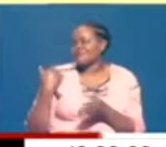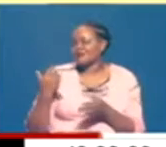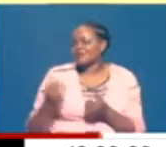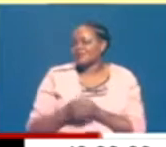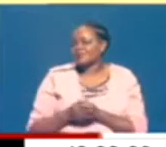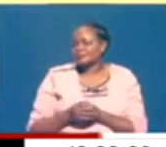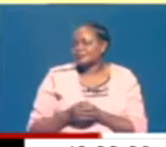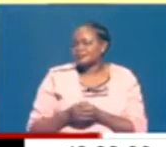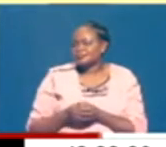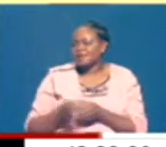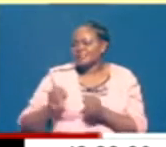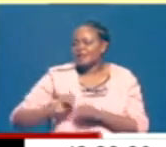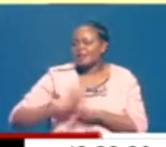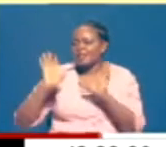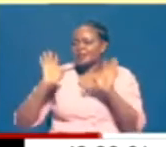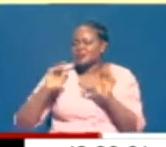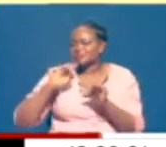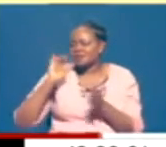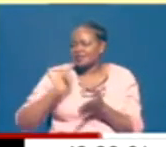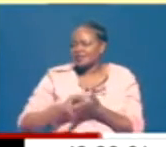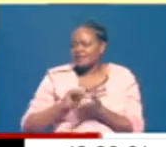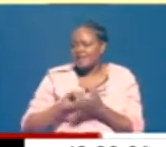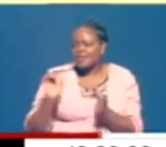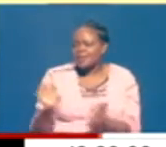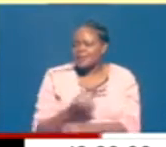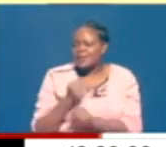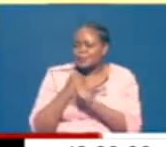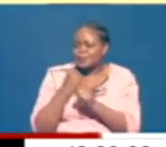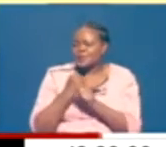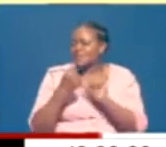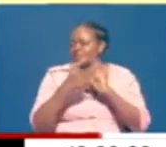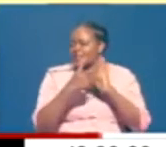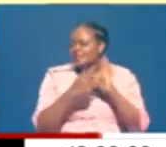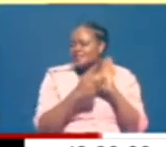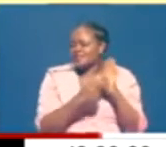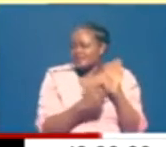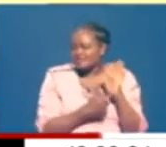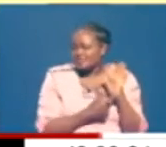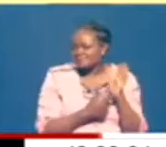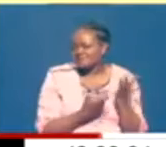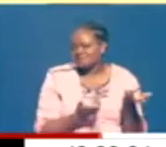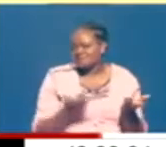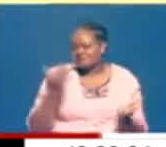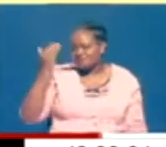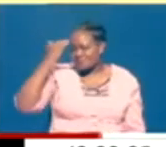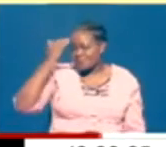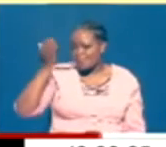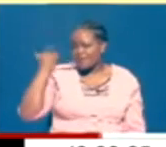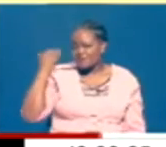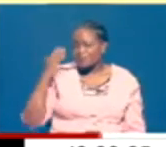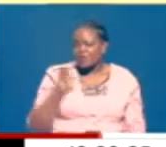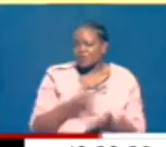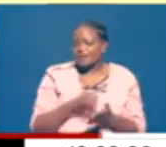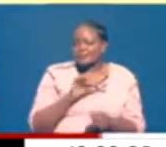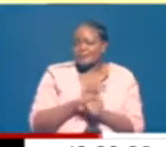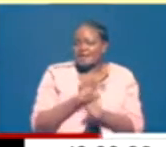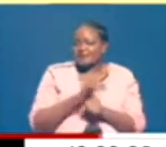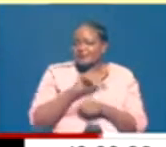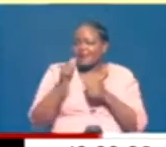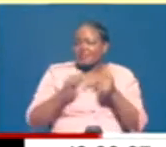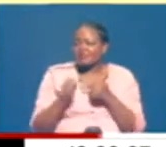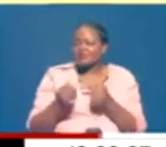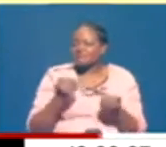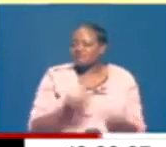ile clarity ya kusema kwamba hawezi wakafanya hii, hawezi wakafanya ile. Nakumbuka hata kulikuwa na kesi zingine zilikuwa